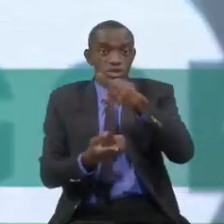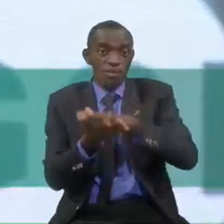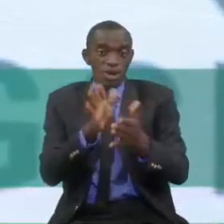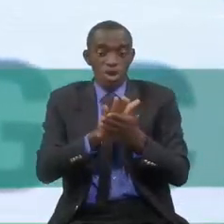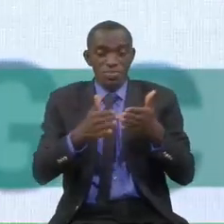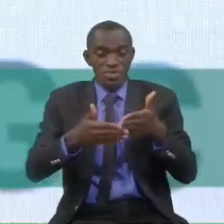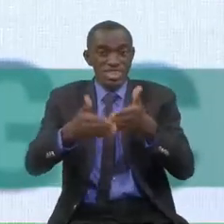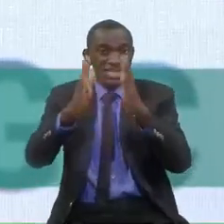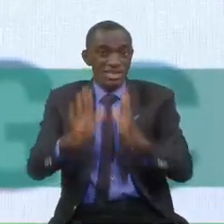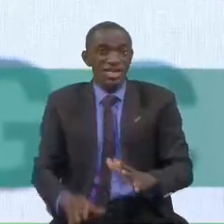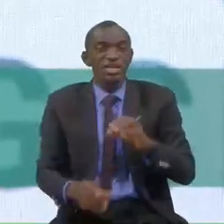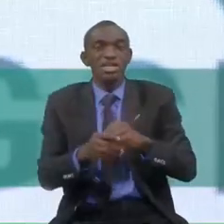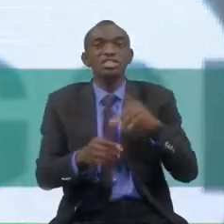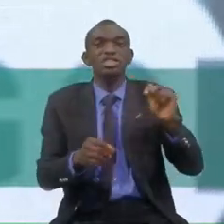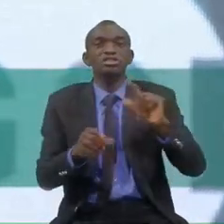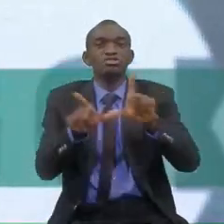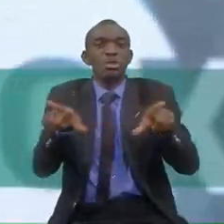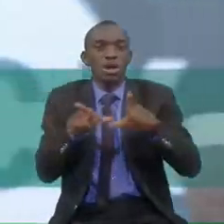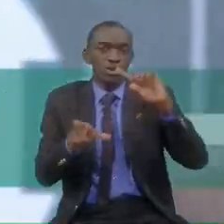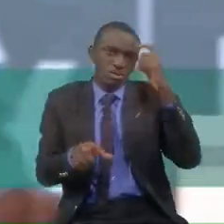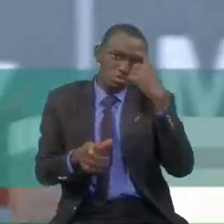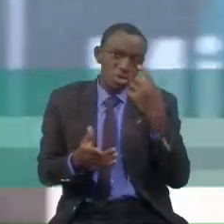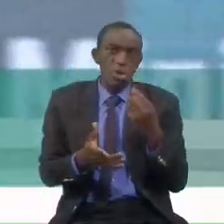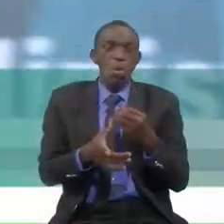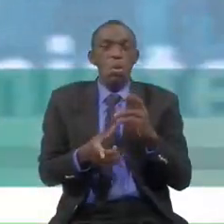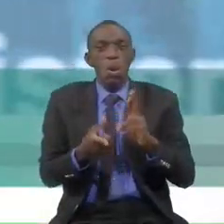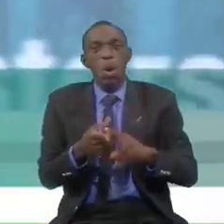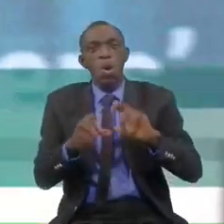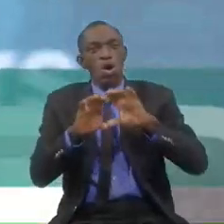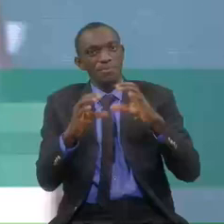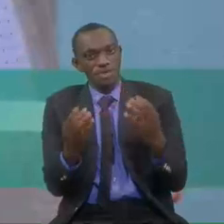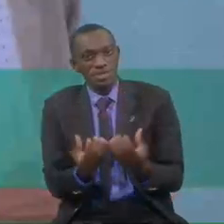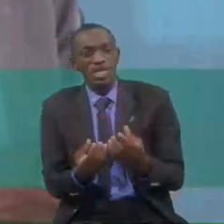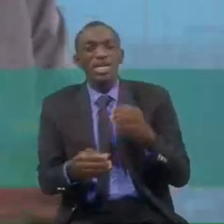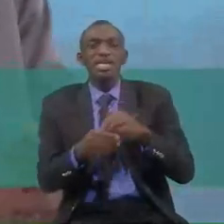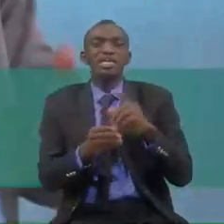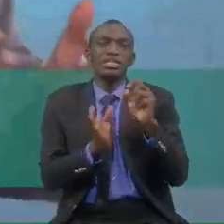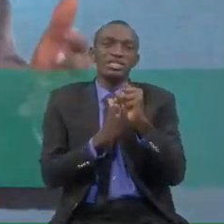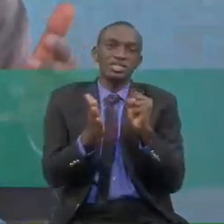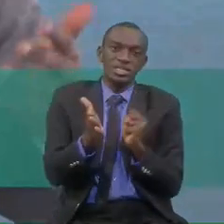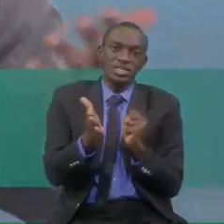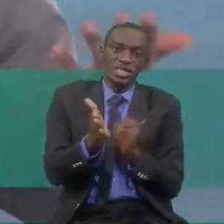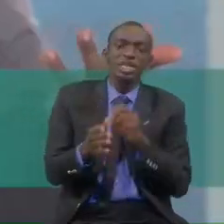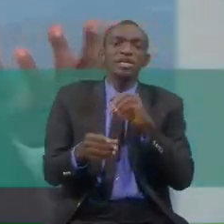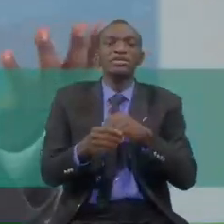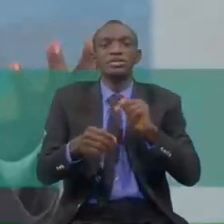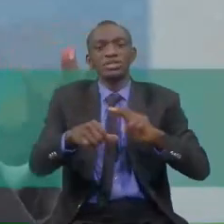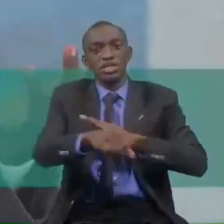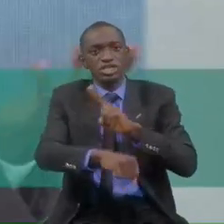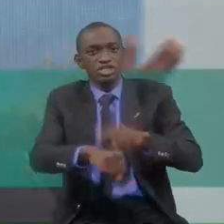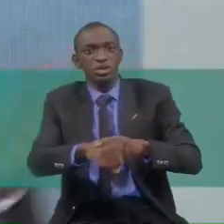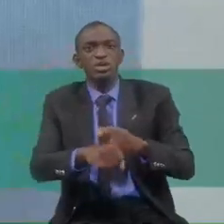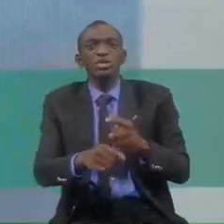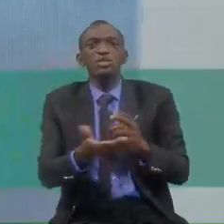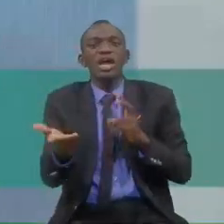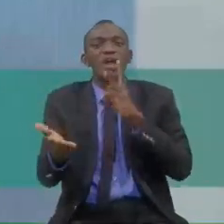dans la société, un dirigeant politique au niveau de la commune, ou bien un préfet, ou bien un président, ou